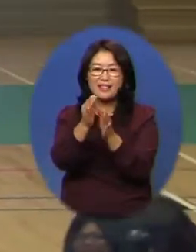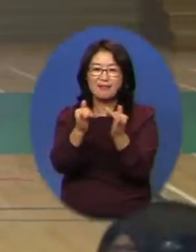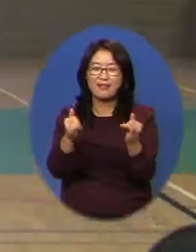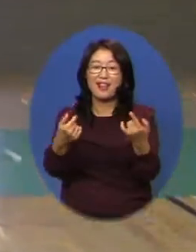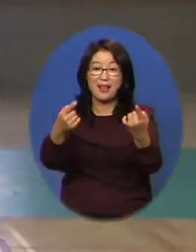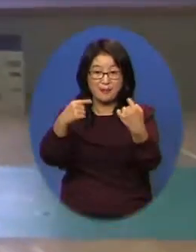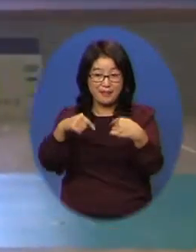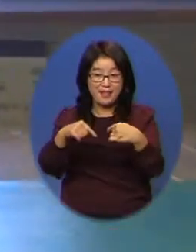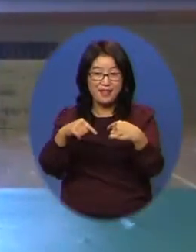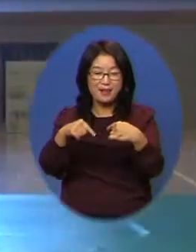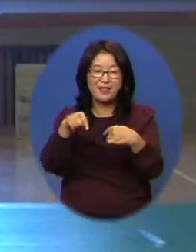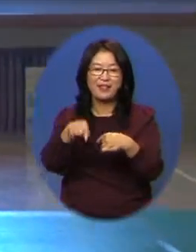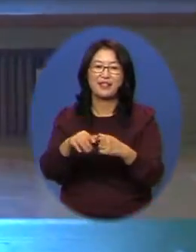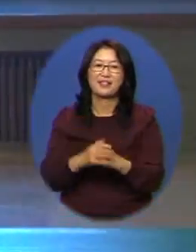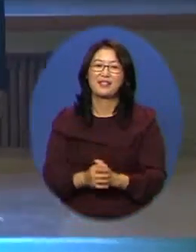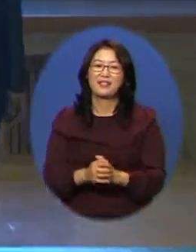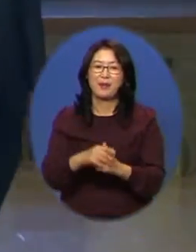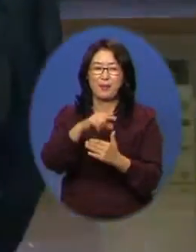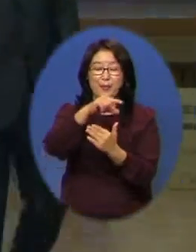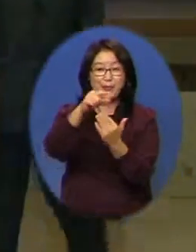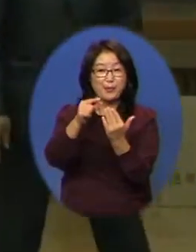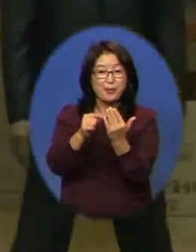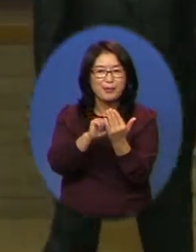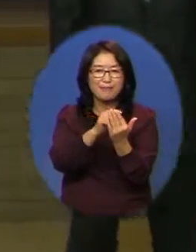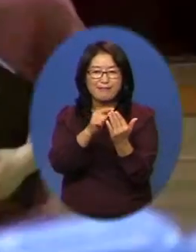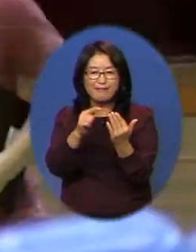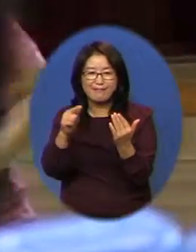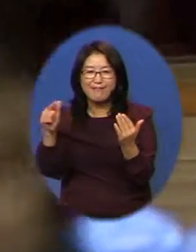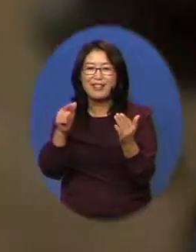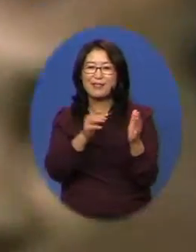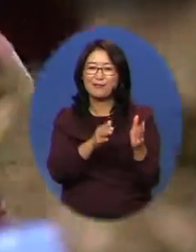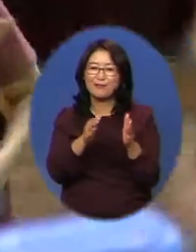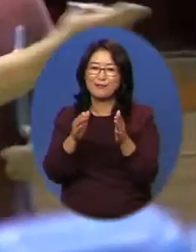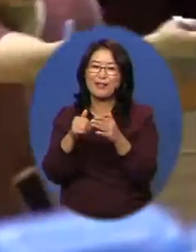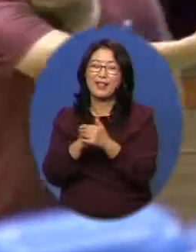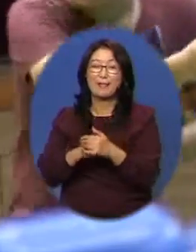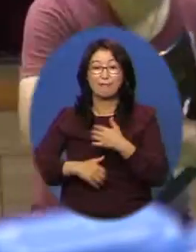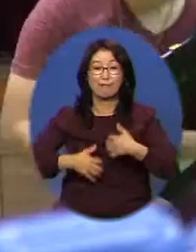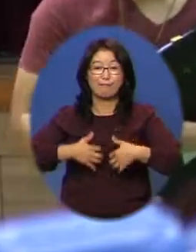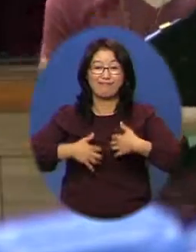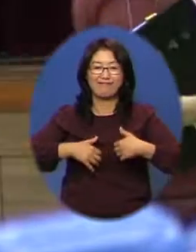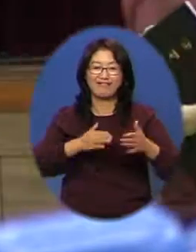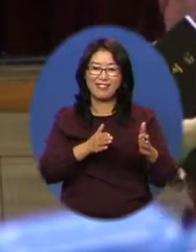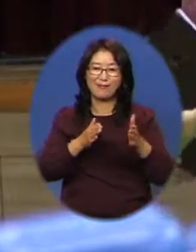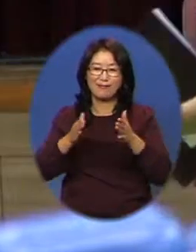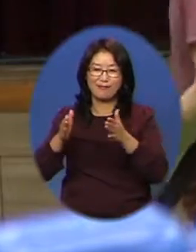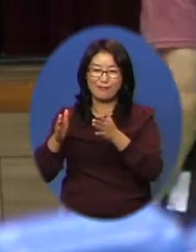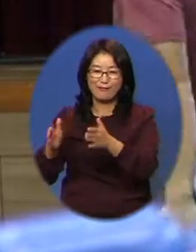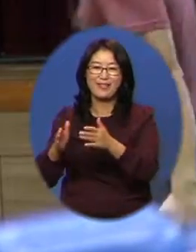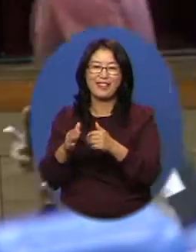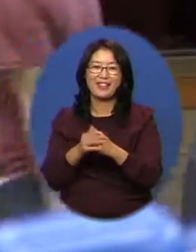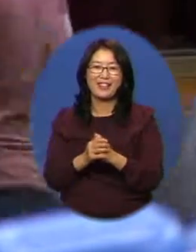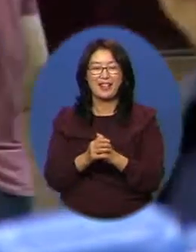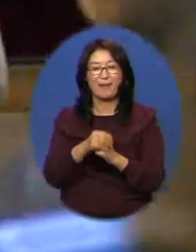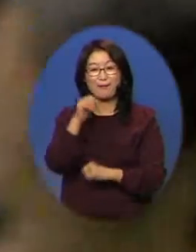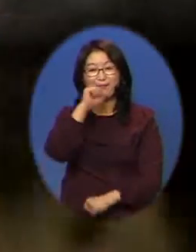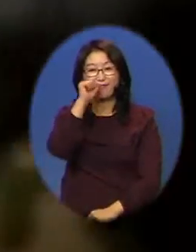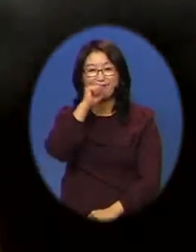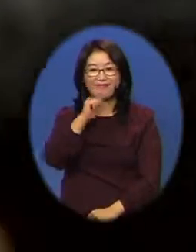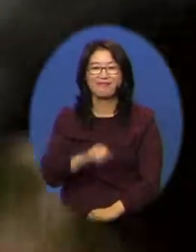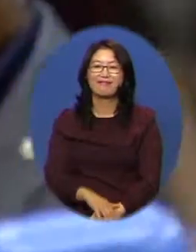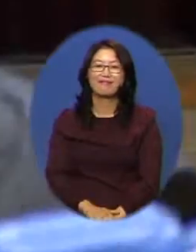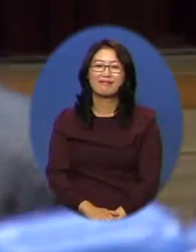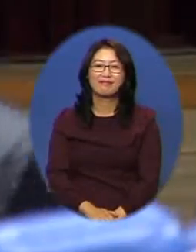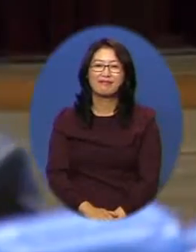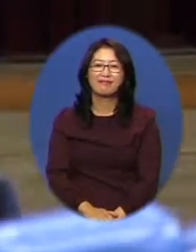행사는 각 프로그램을 다채롭고 흥미로운 정보로 이목을 끌고 네. 집중하기에 충분했던 네.